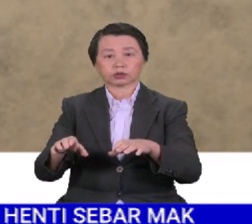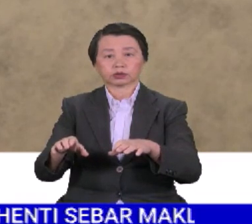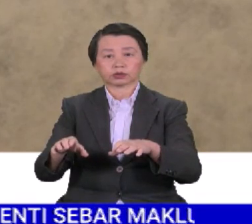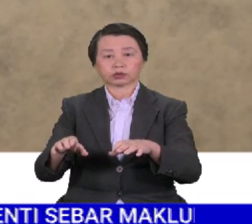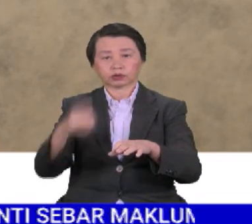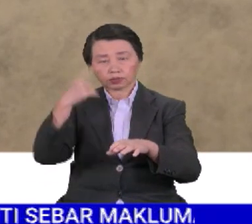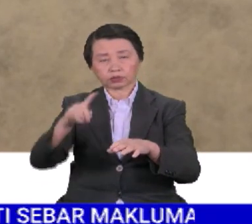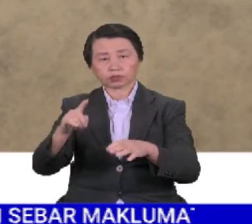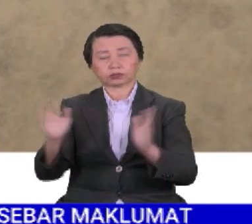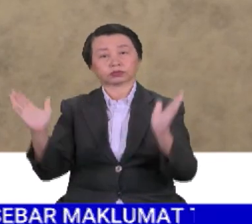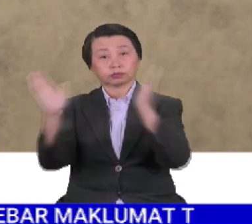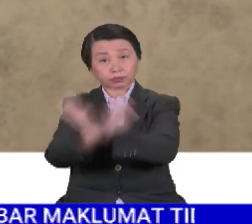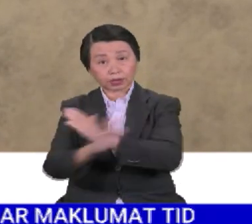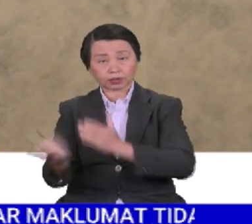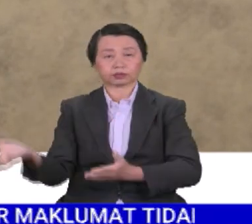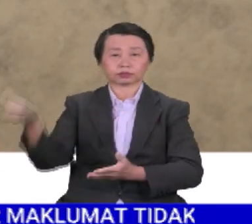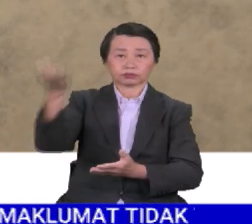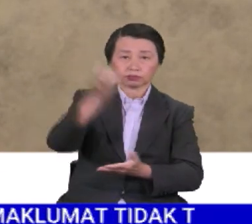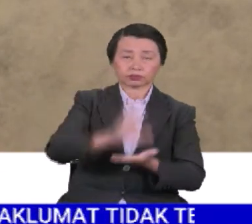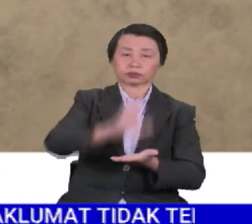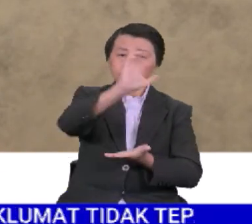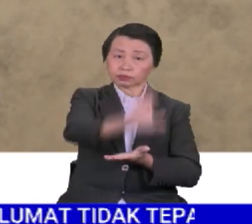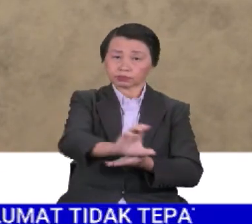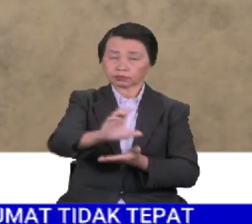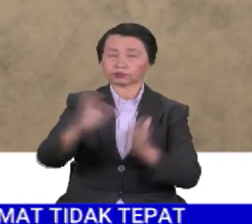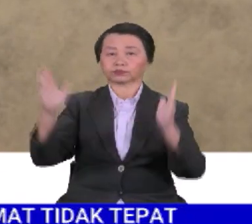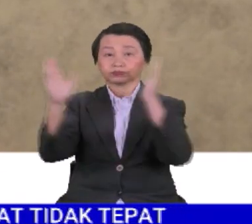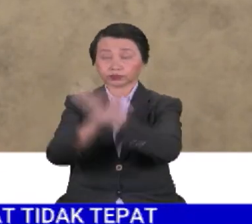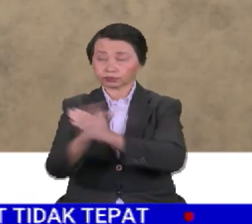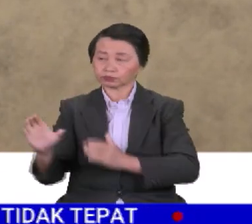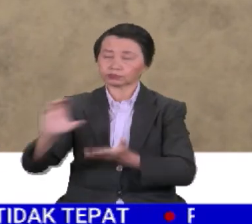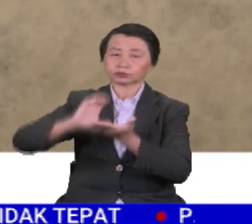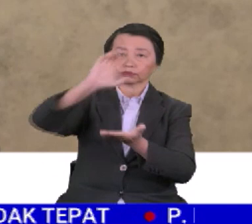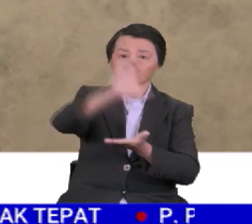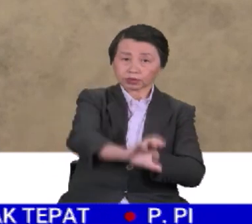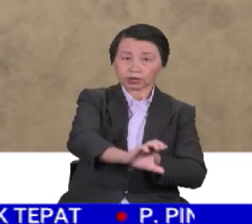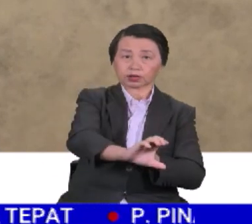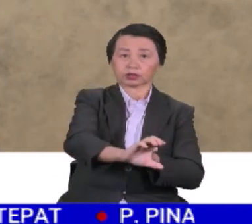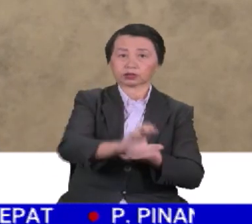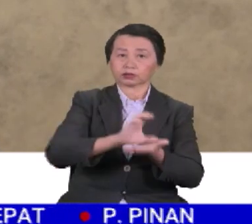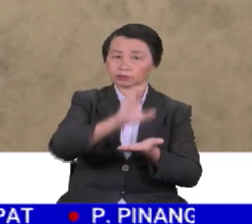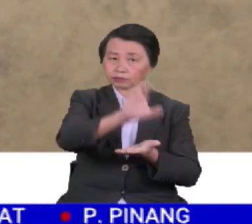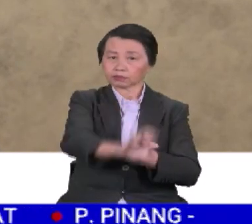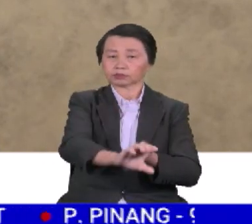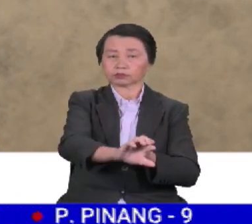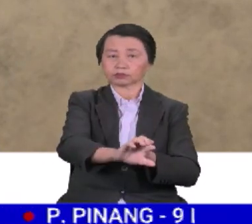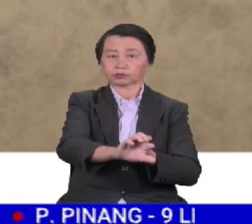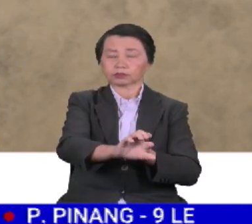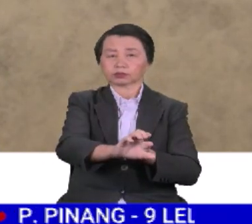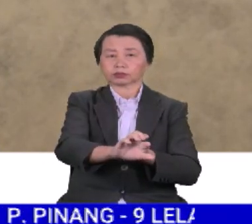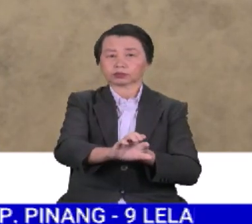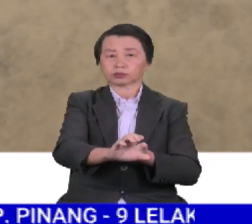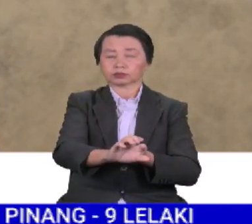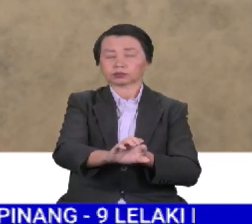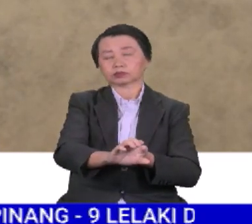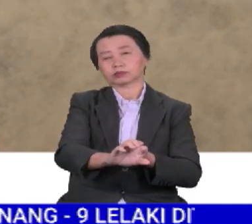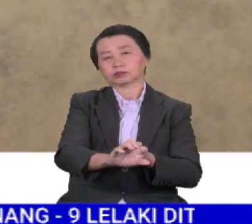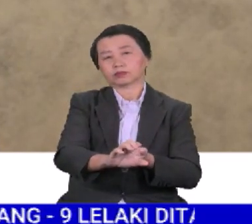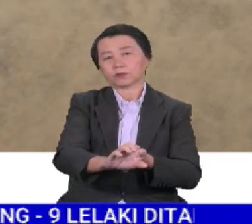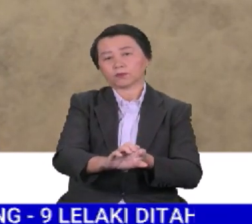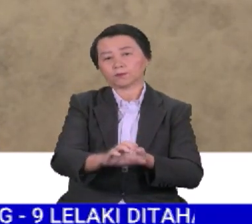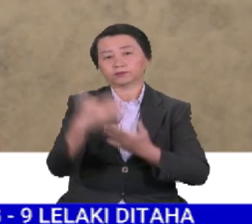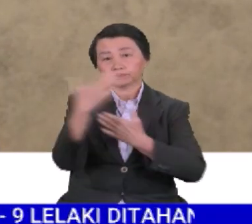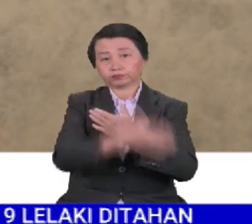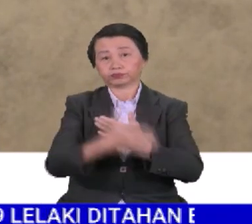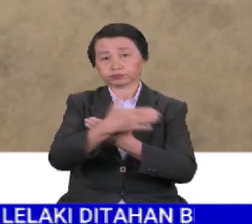reverse investment ataupun pelaburan timbal balas, yang mana sebagai sebuah negara yang